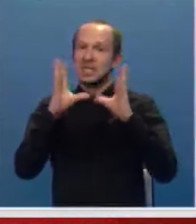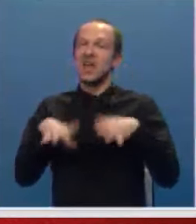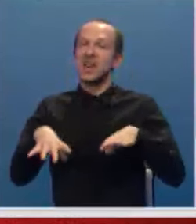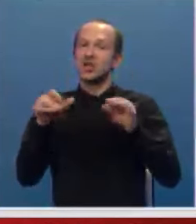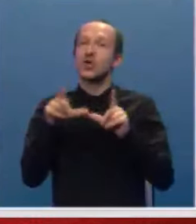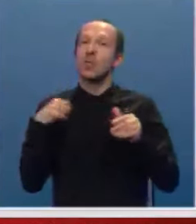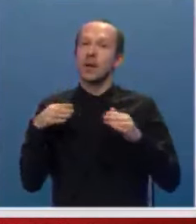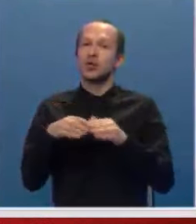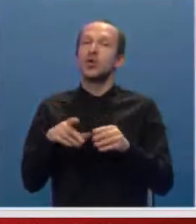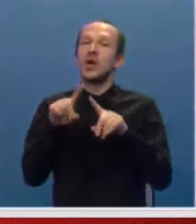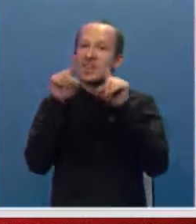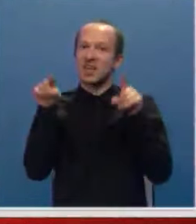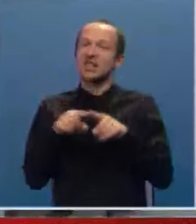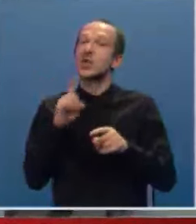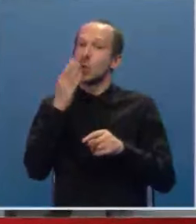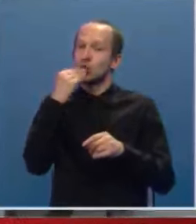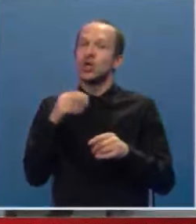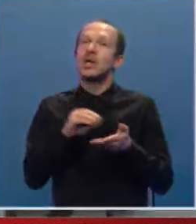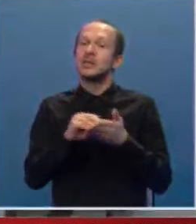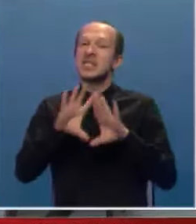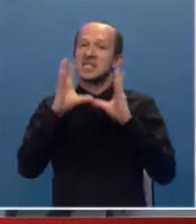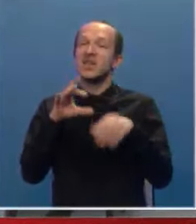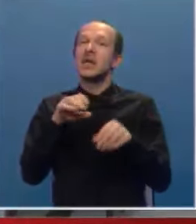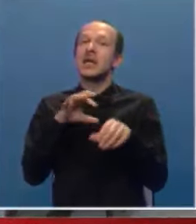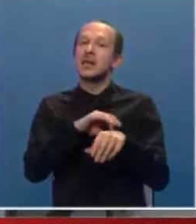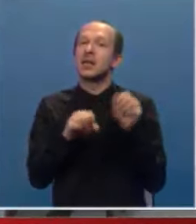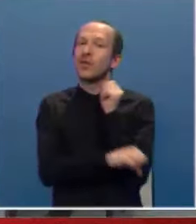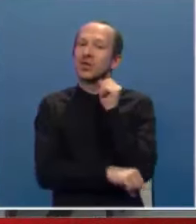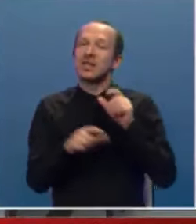će se u Banjalučkoj deklaraciji koju će parafirati svi dekani medicinskih fakulteta regije.